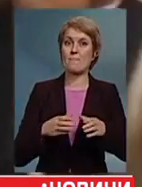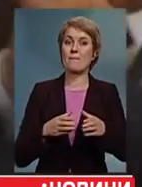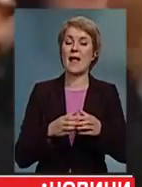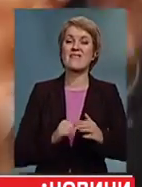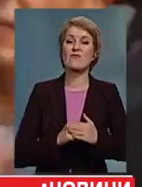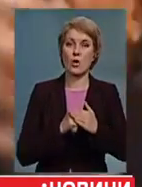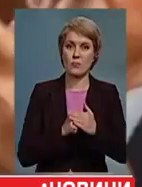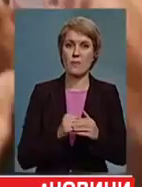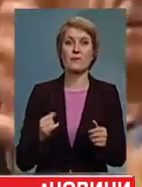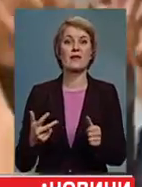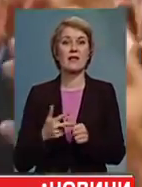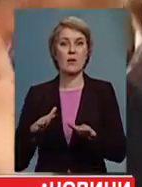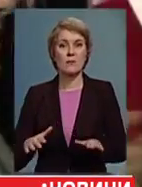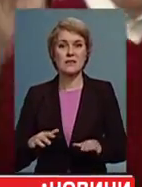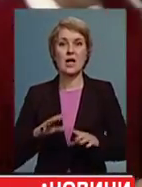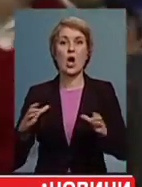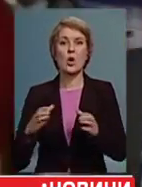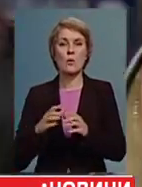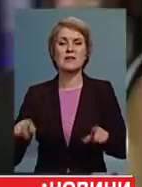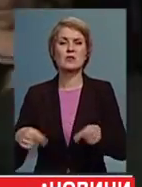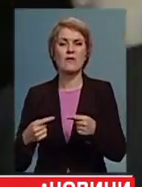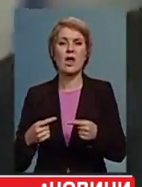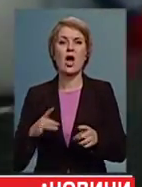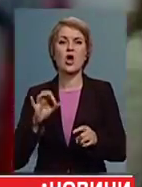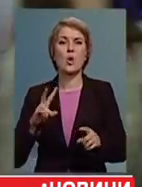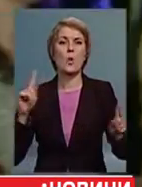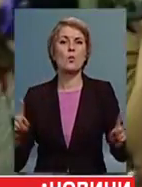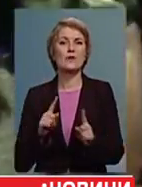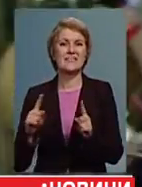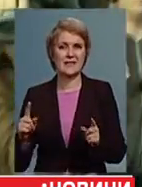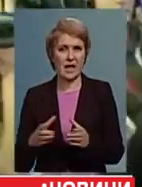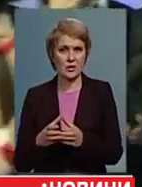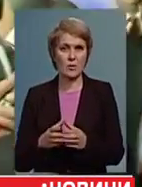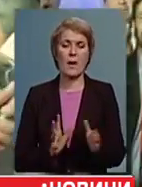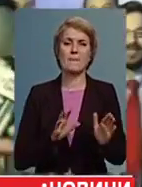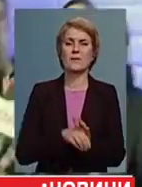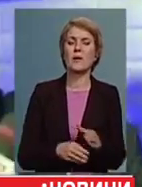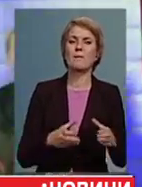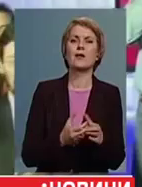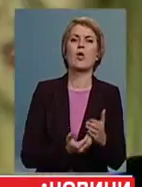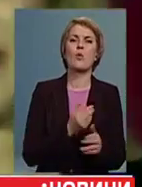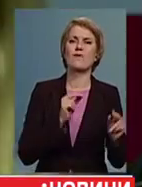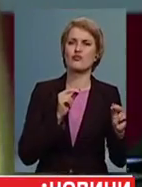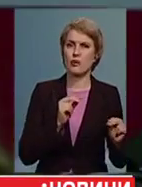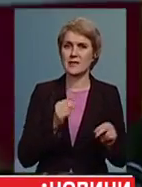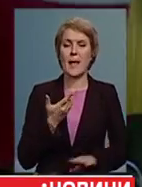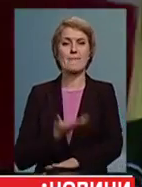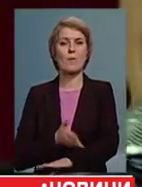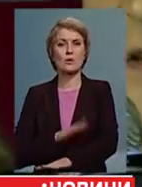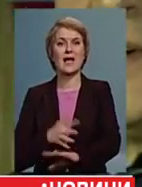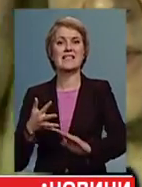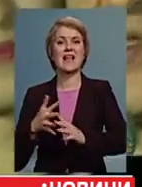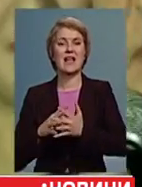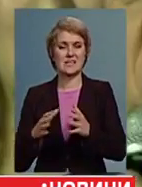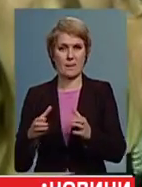заснований рок-музикантом Кукізом. У парламент потраплять також партія «Новочесна» і «Польська селянська». Партія не